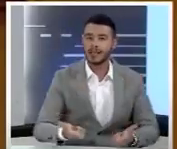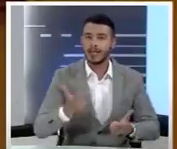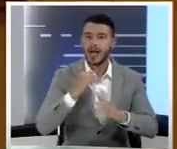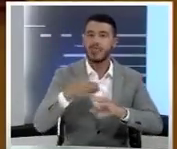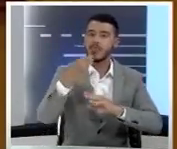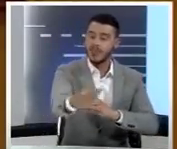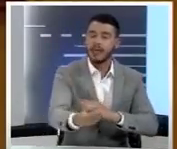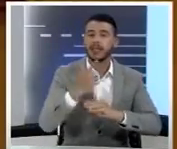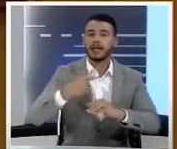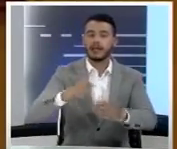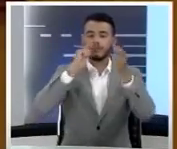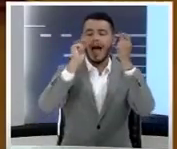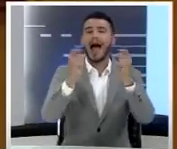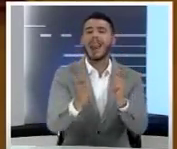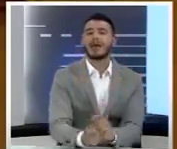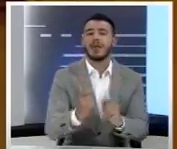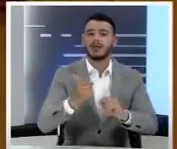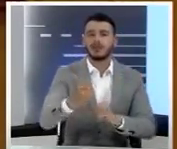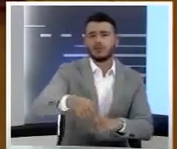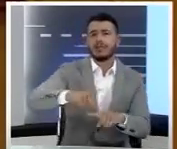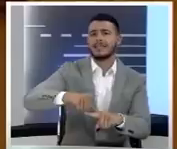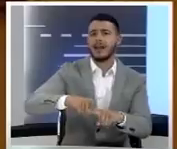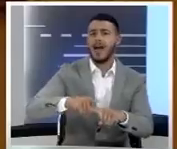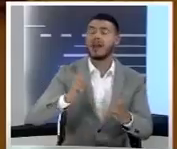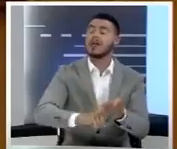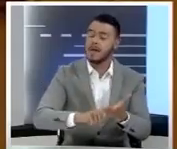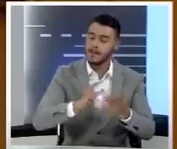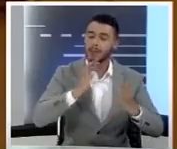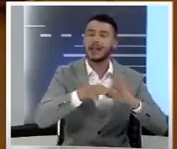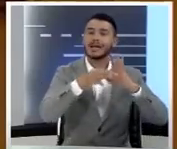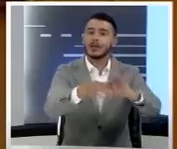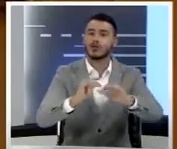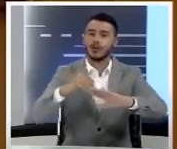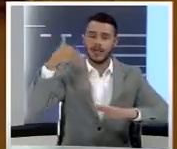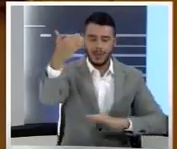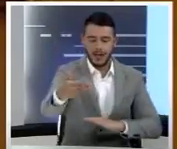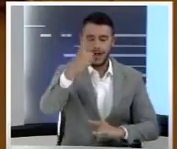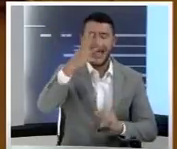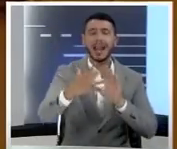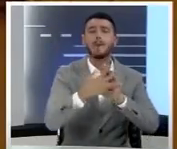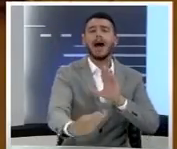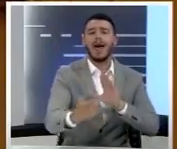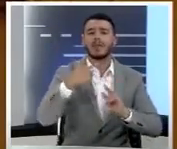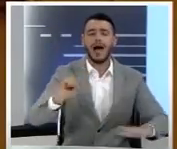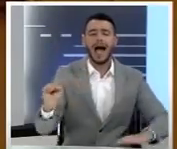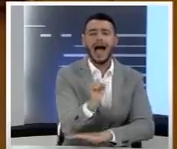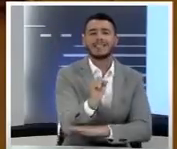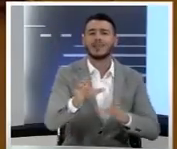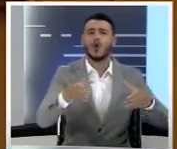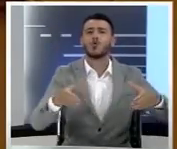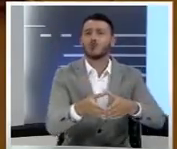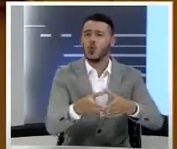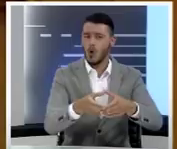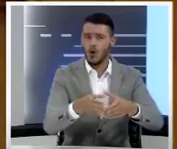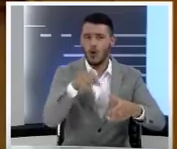προοδευτικές αλλαγές, οι οποίες θα πρέπει να συνεχίζονται. Και ένα παράδειγμα αριστερού κόμματος που θέλει να κυβερνά χωρίς να ενσωματώνεται